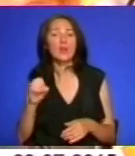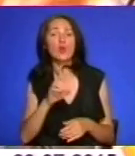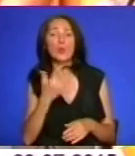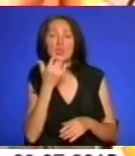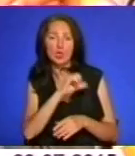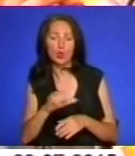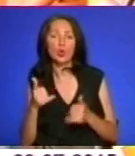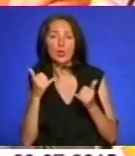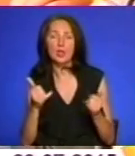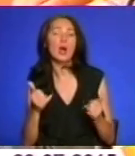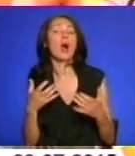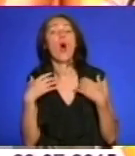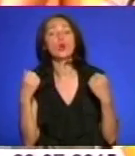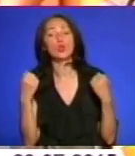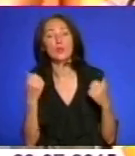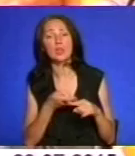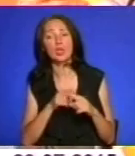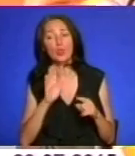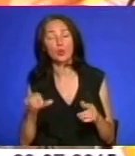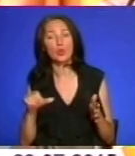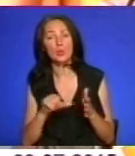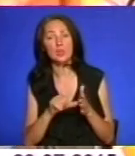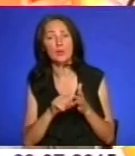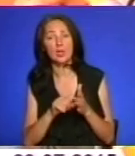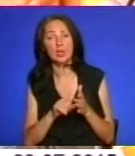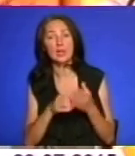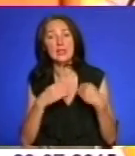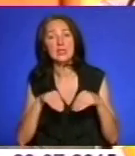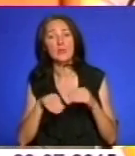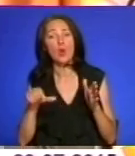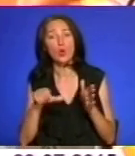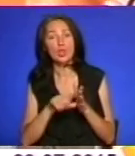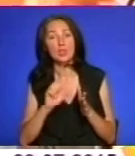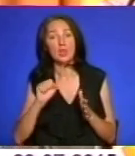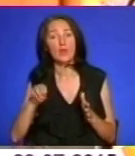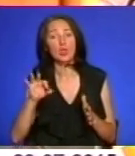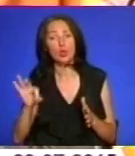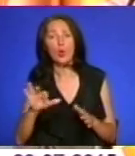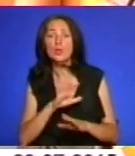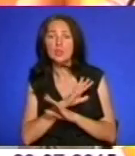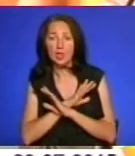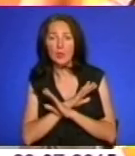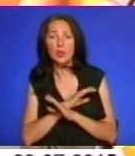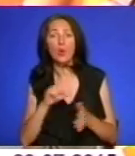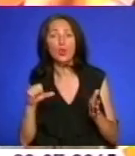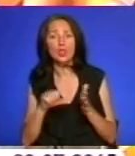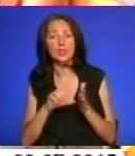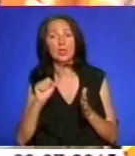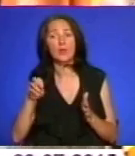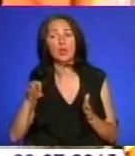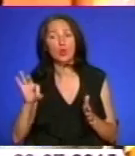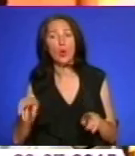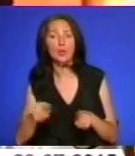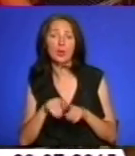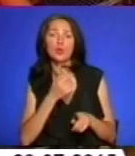кордон для оздоровлення, які будуть представляти сім'ї з учасників АТО, загиблих учасників АТО, а